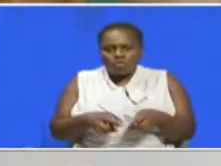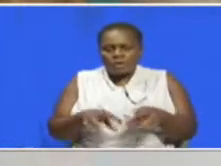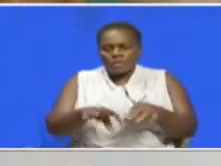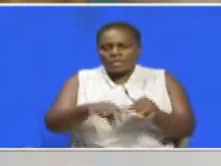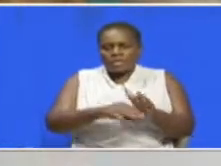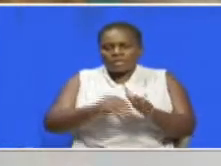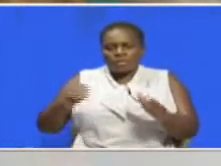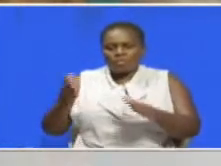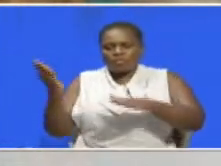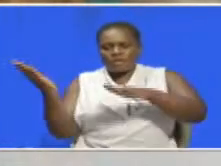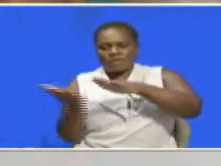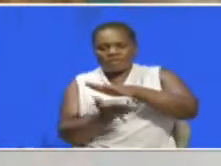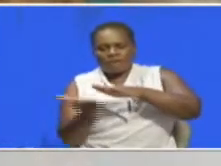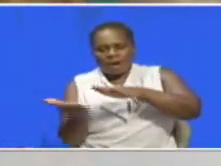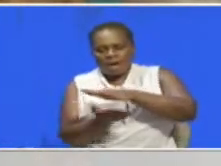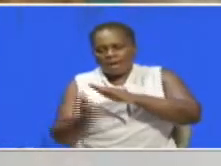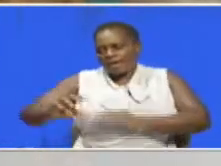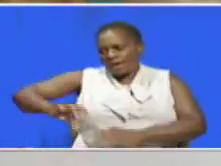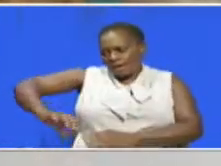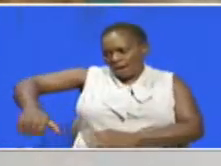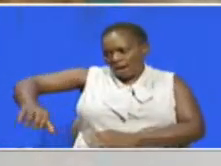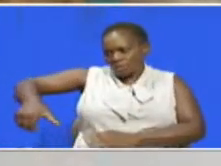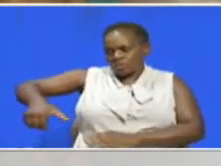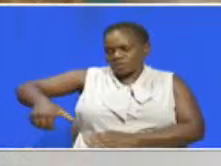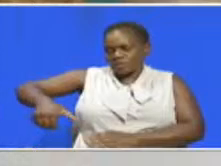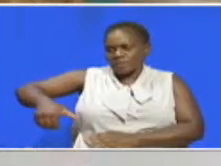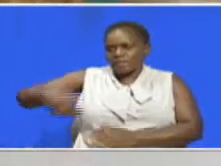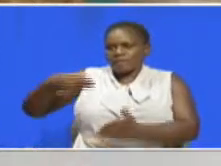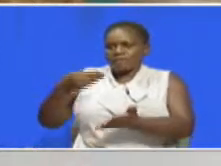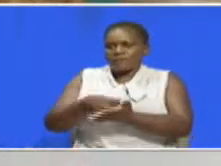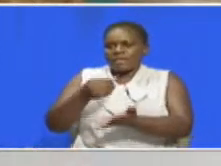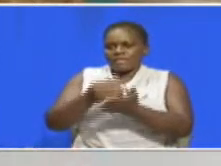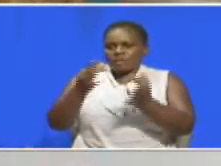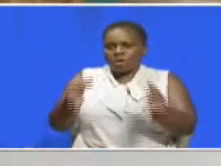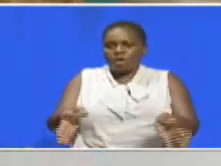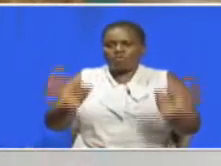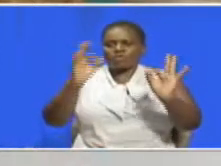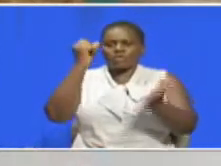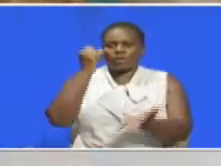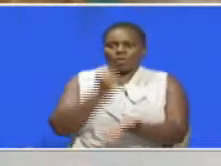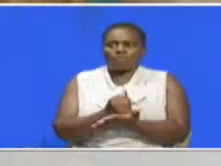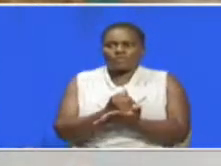kwa ofisi ya account finance officer